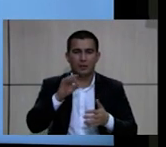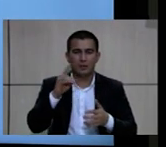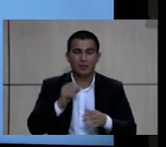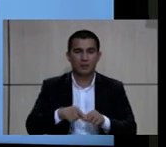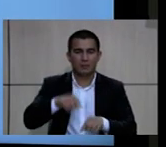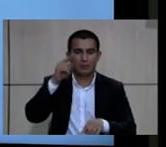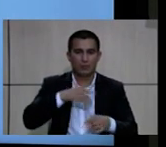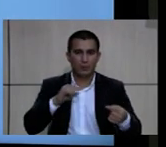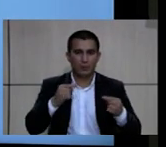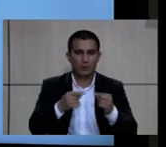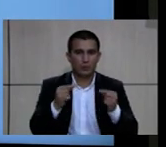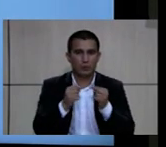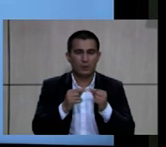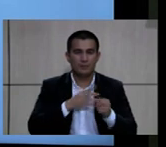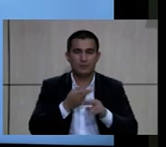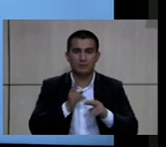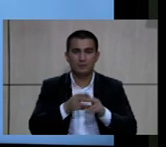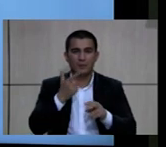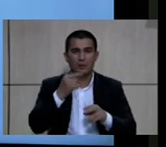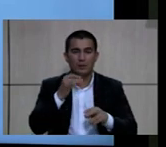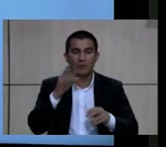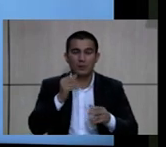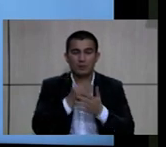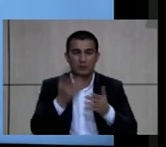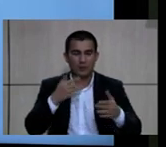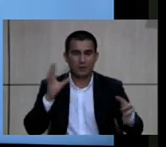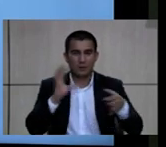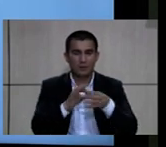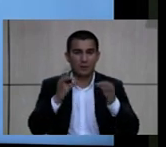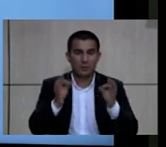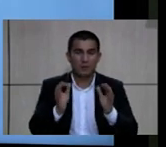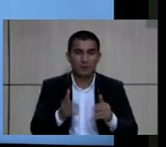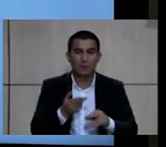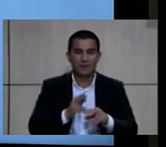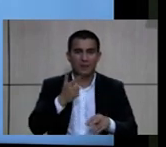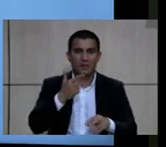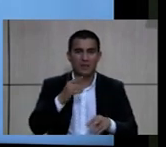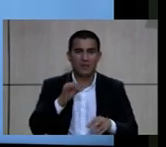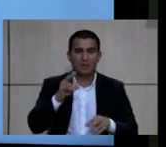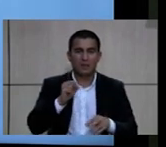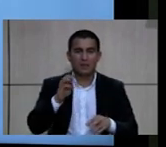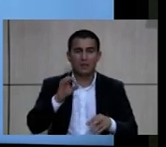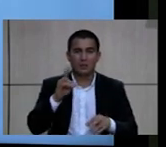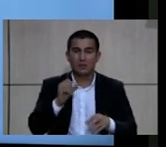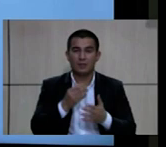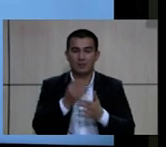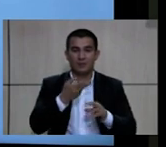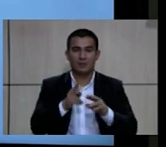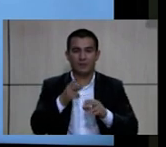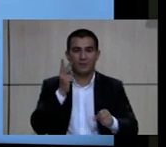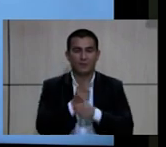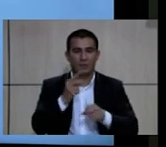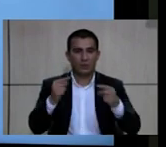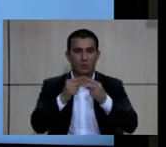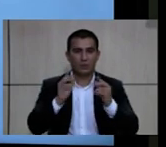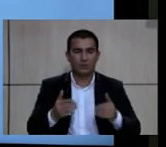kerak. Ya'ni gipotenuzaning yarmi 24 sm bo'ladigan bo'lsa, gipotenuzani o'zi uning 2 barobariga